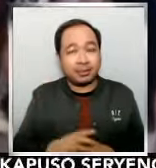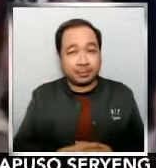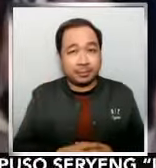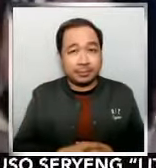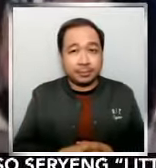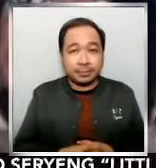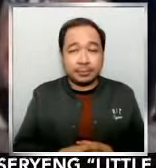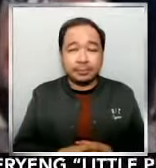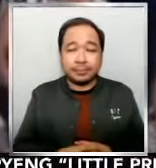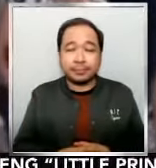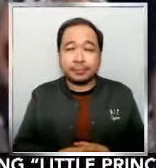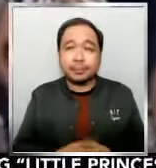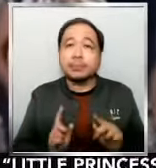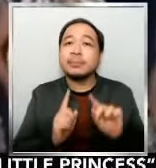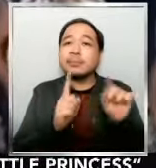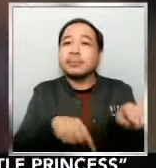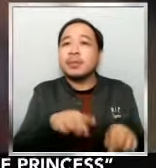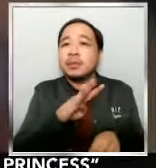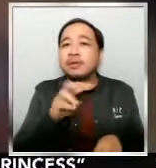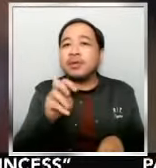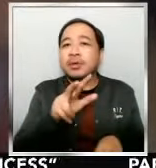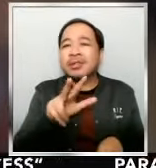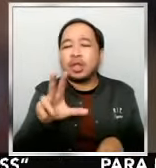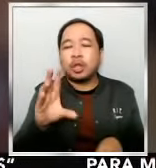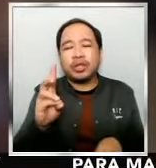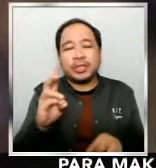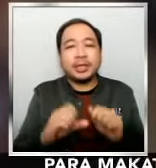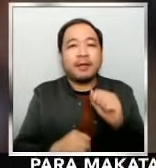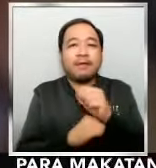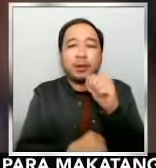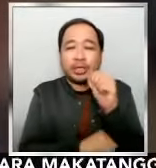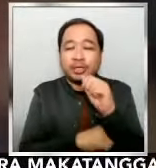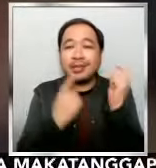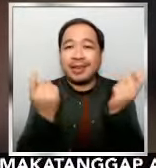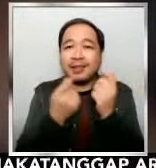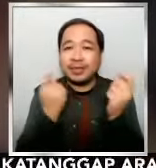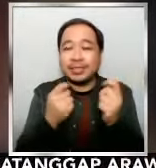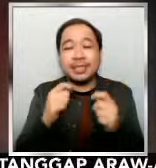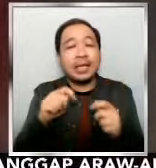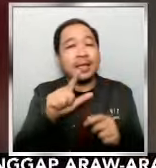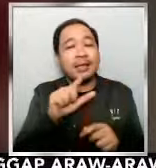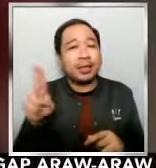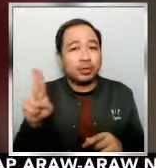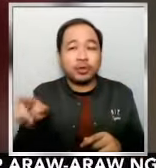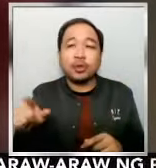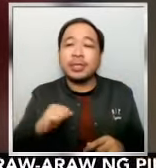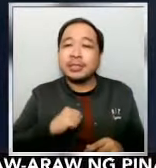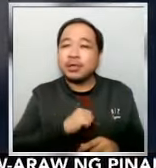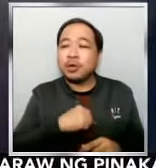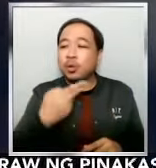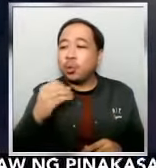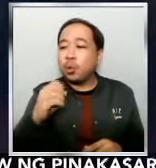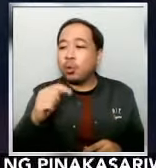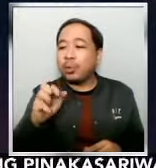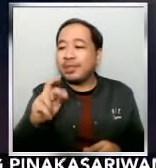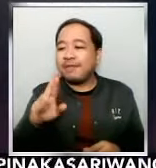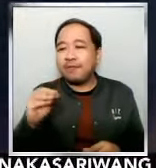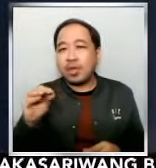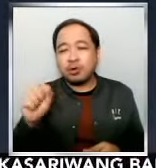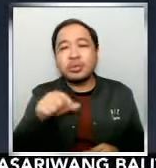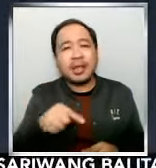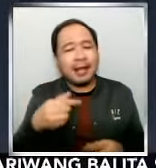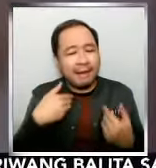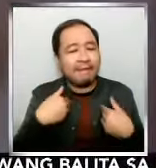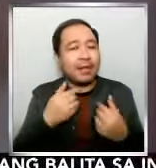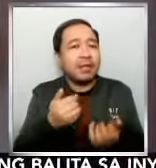Dumalo sa 436th Foundation Anniversary ng Bayan ng Bawang sa La Union si Senadora Risa Hontiveros. Nagsagawa rin siya ng medical mission kung